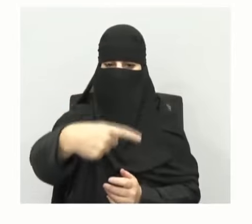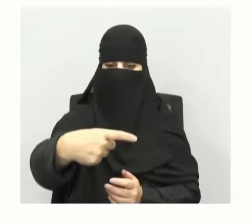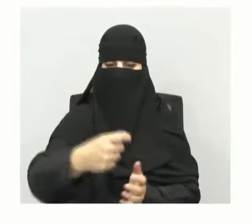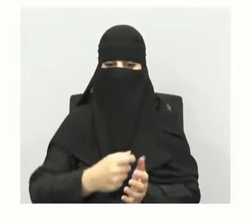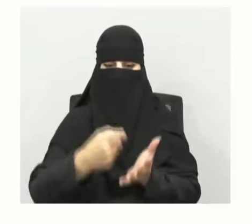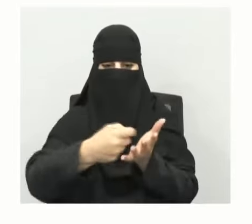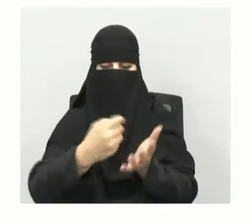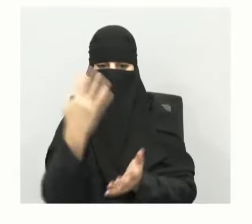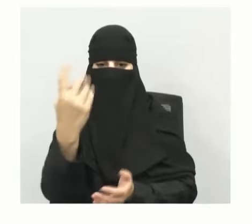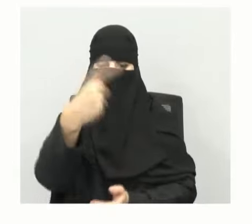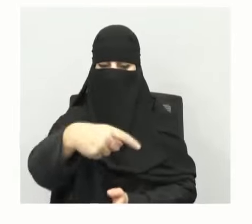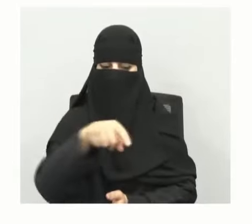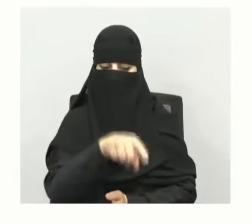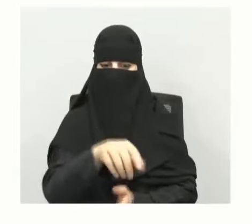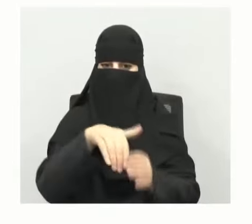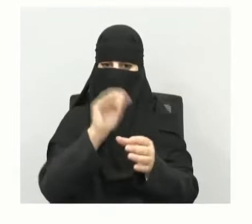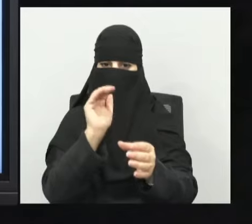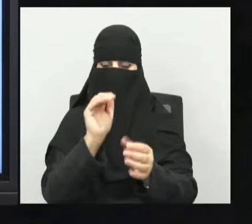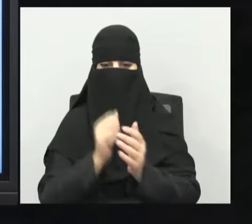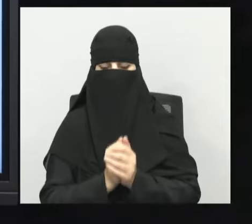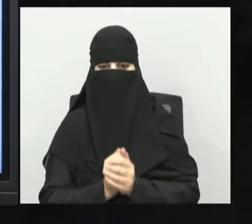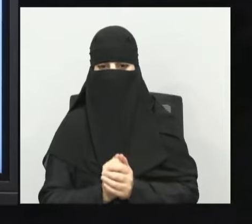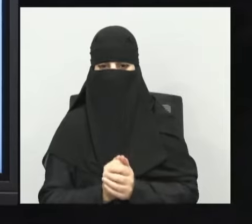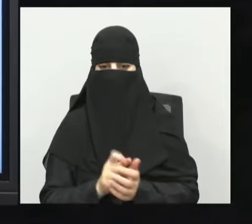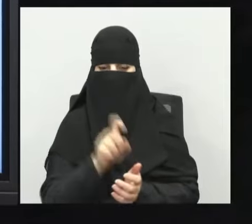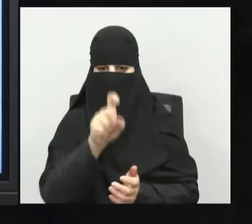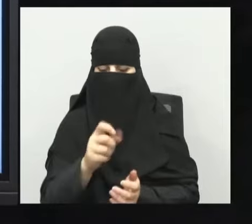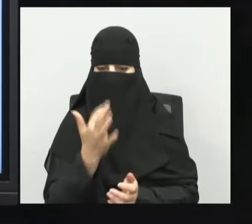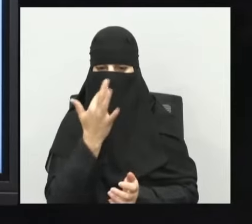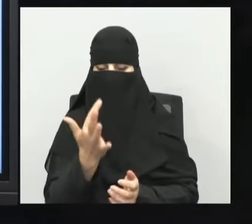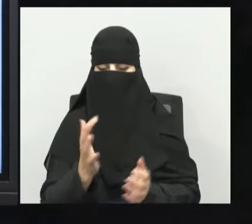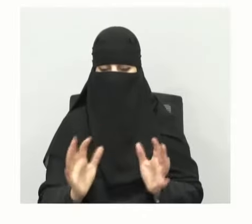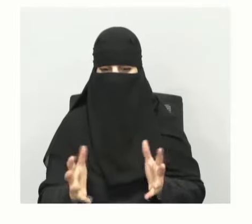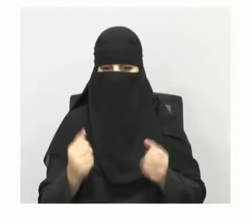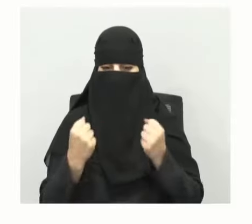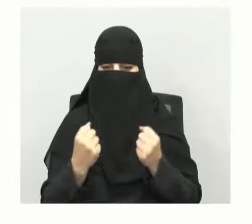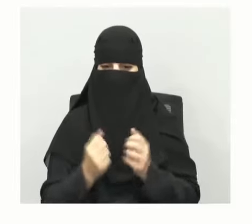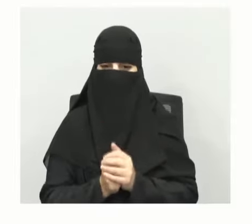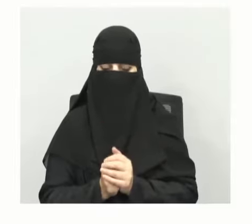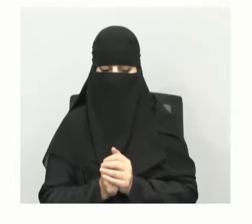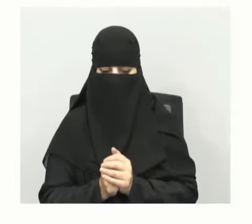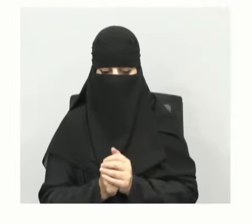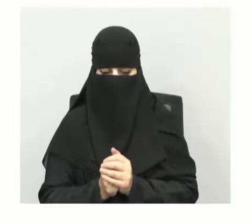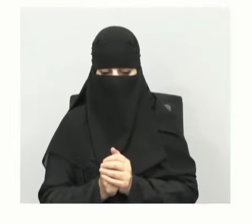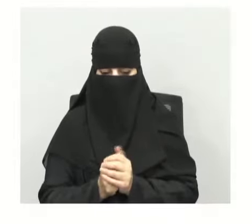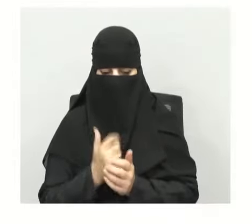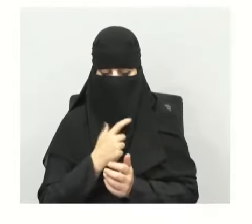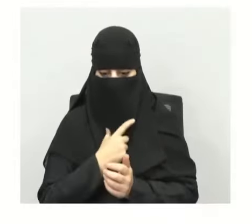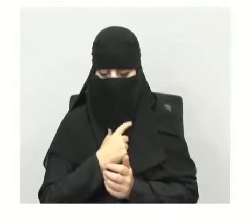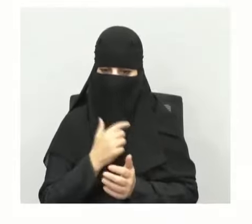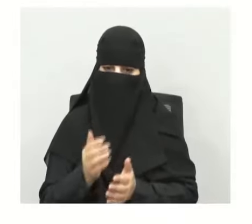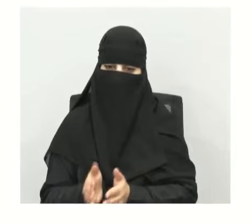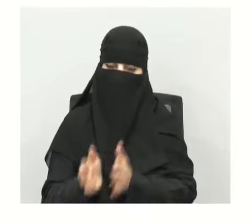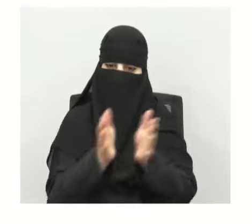اذا نكتب اربعه عشر هنا في المخرجات سالونا صعب يا مبدعين بارك الله فيكم يلا اسمحوا لي امسح